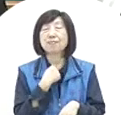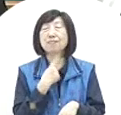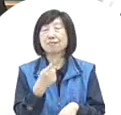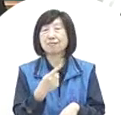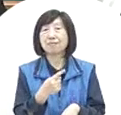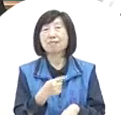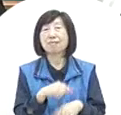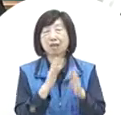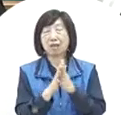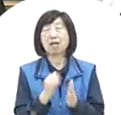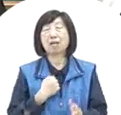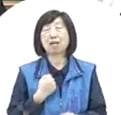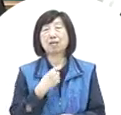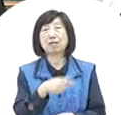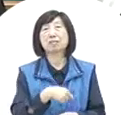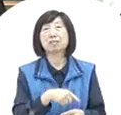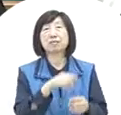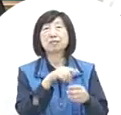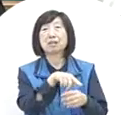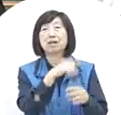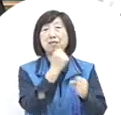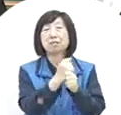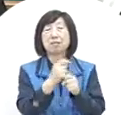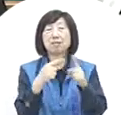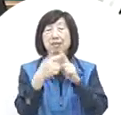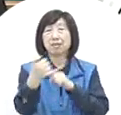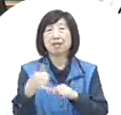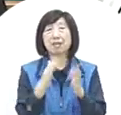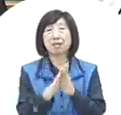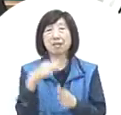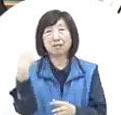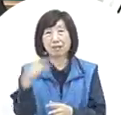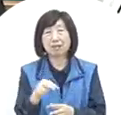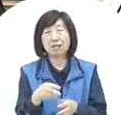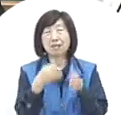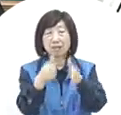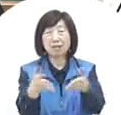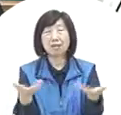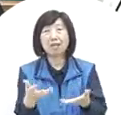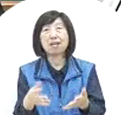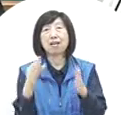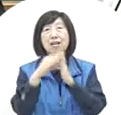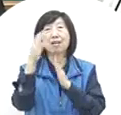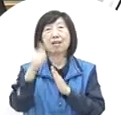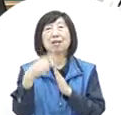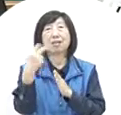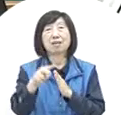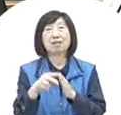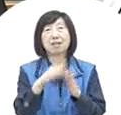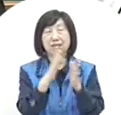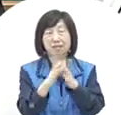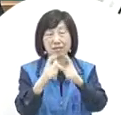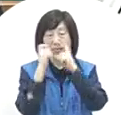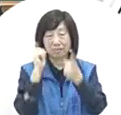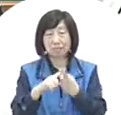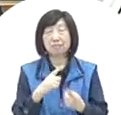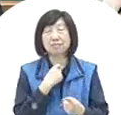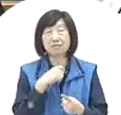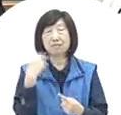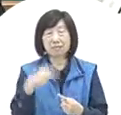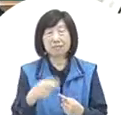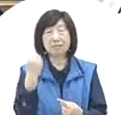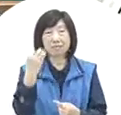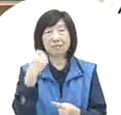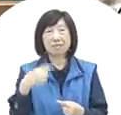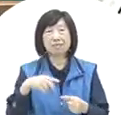线的执法人员，好不好？ 谢谢议员。 好，我们重新检讨，可以局长具体回应给我好不好？ 好，没问题。 好，重新检讨。